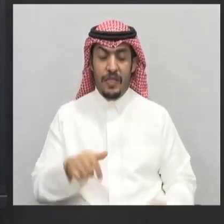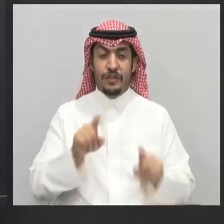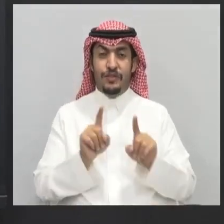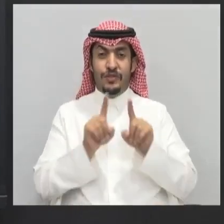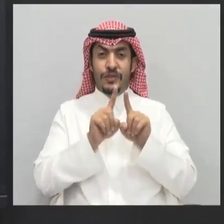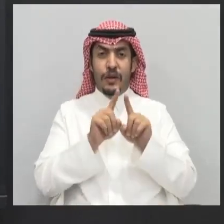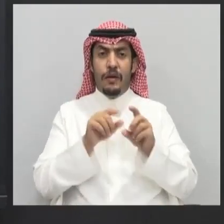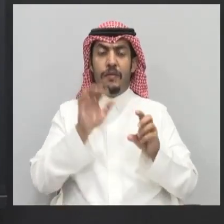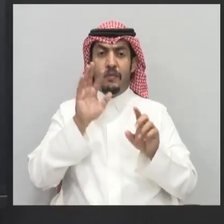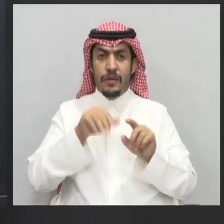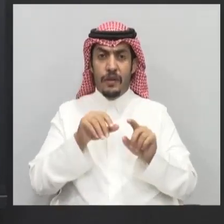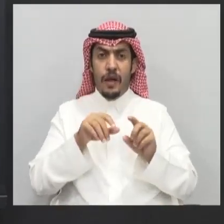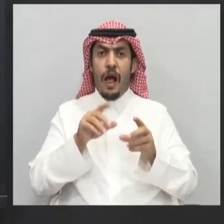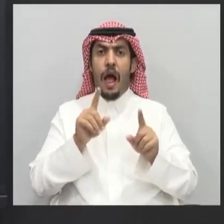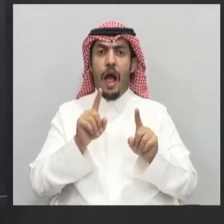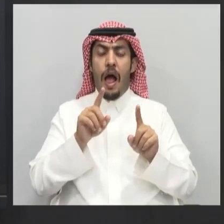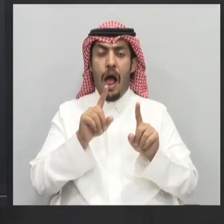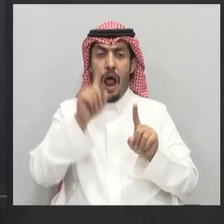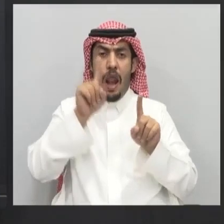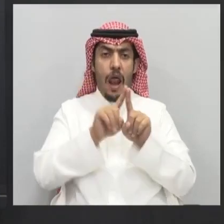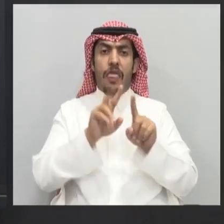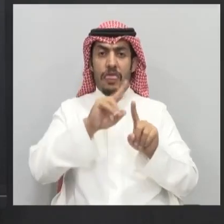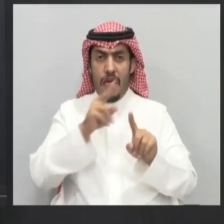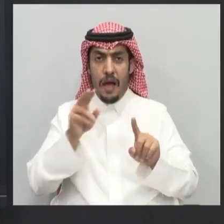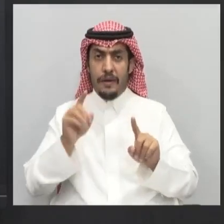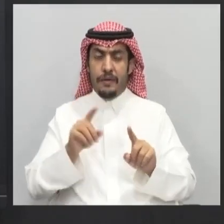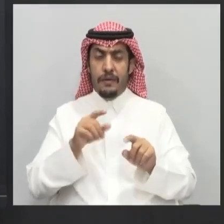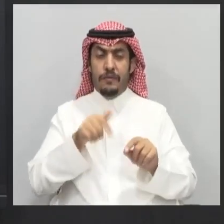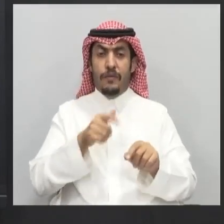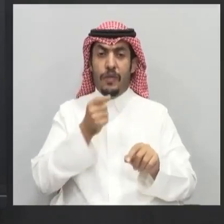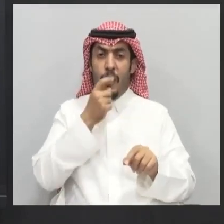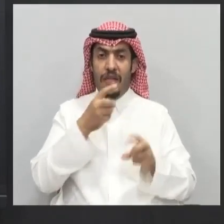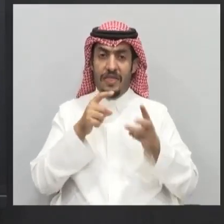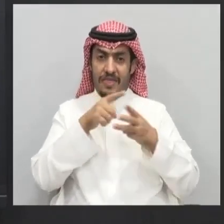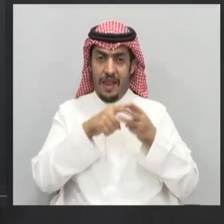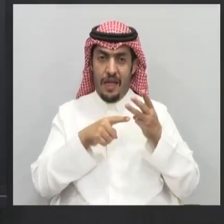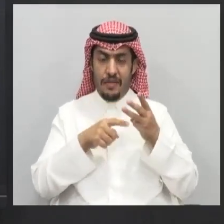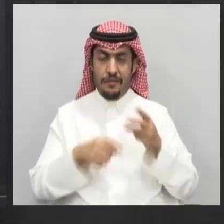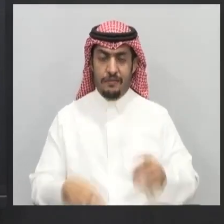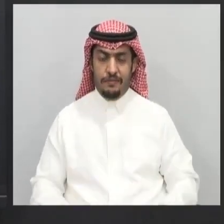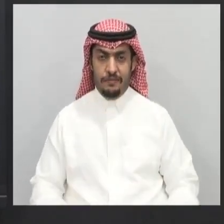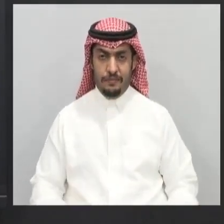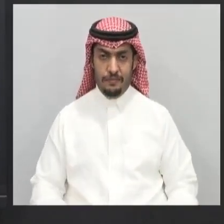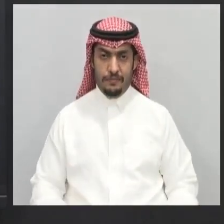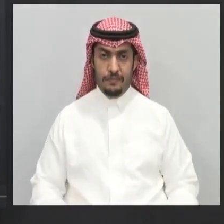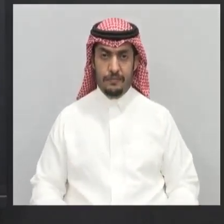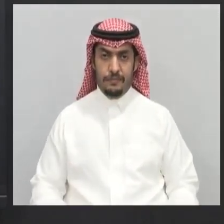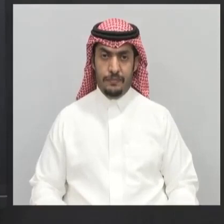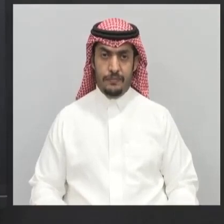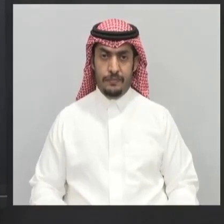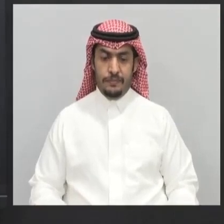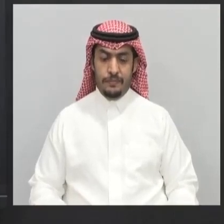الشرك في توحيد الالوهيه ويقع في توحيد الربوبيه ويقع في توحيد الاسماء والصفات